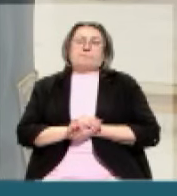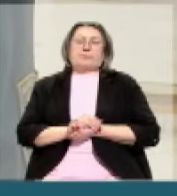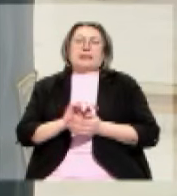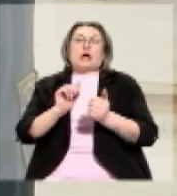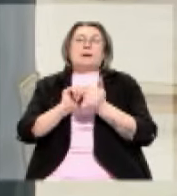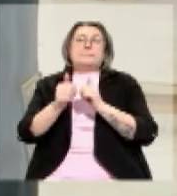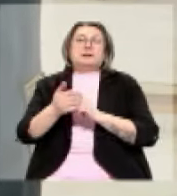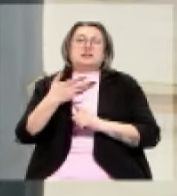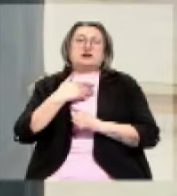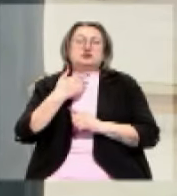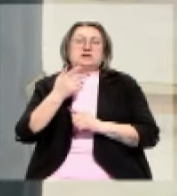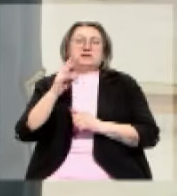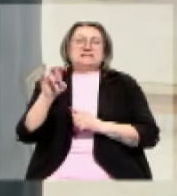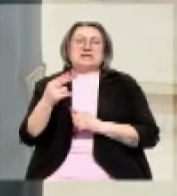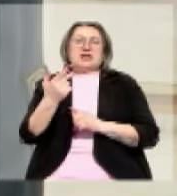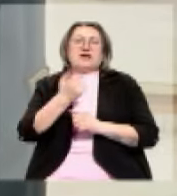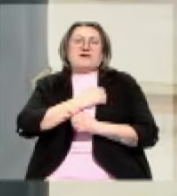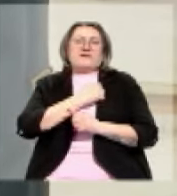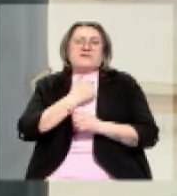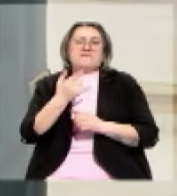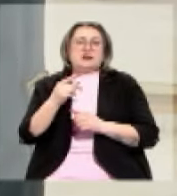10 қаңтар 1992 жылы құрылған,